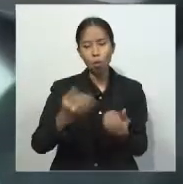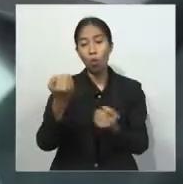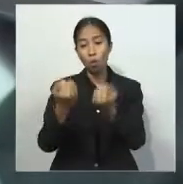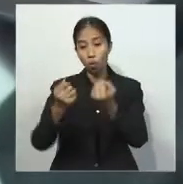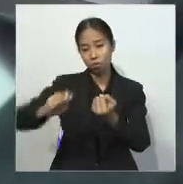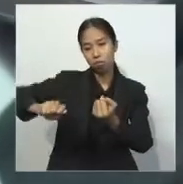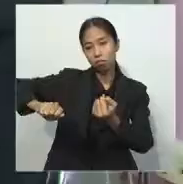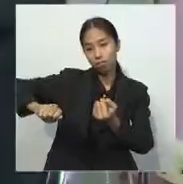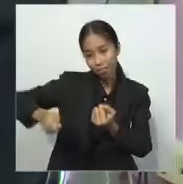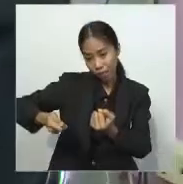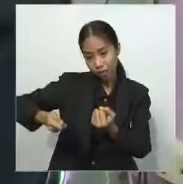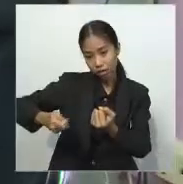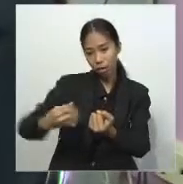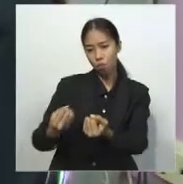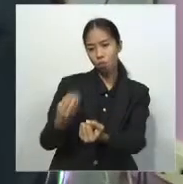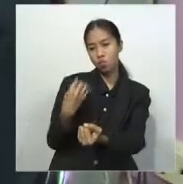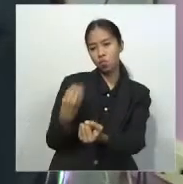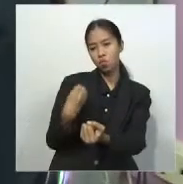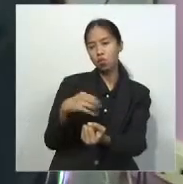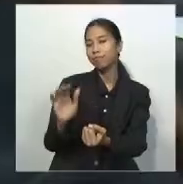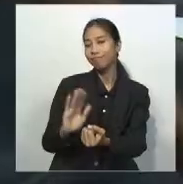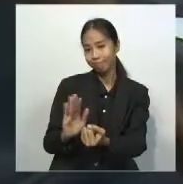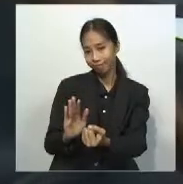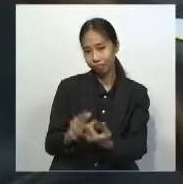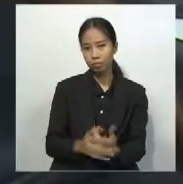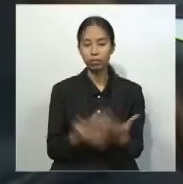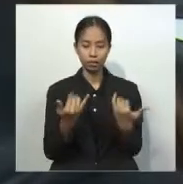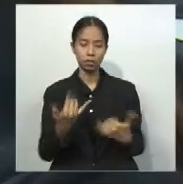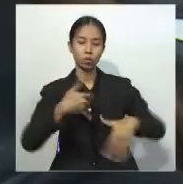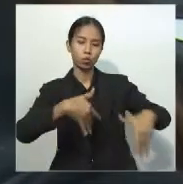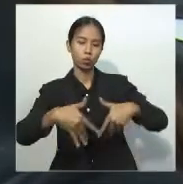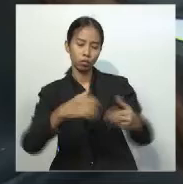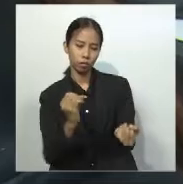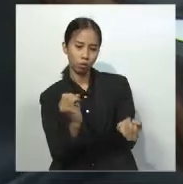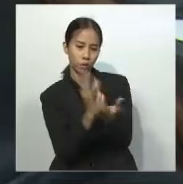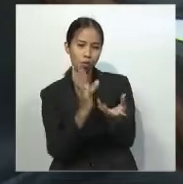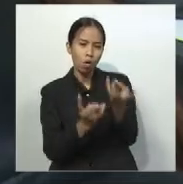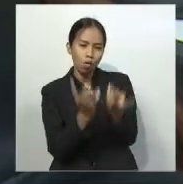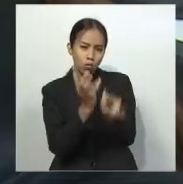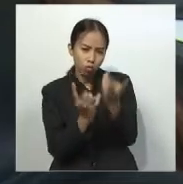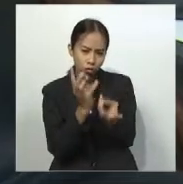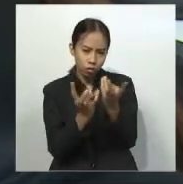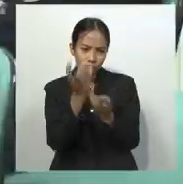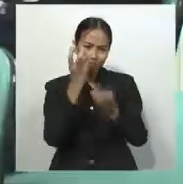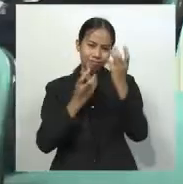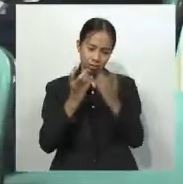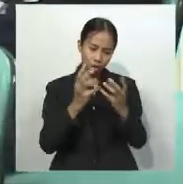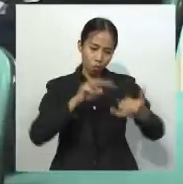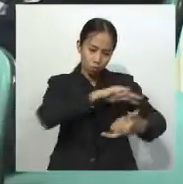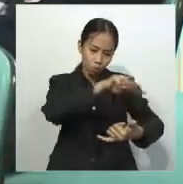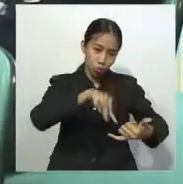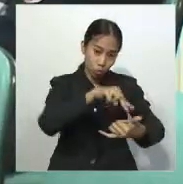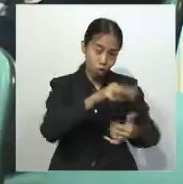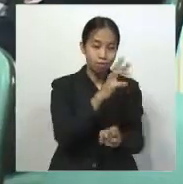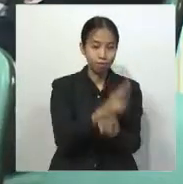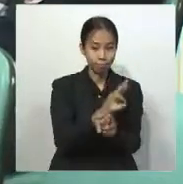งไว้เพื่อบรรเทาปัญหาฝุ่นละอองที่เกิดขึ้นค่ะประชาชนที่ได้รับผลกระทบจากฝุ่นละอองขนาดเล็กสามารถไปตรวจและรับ